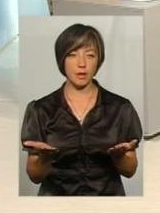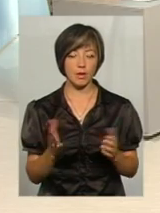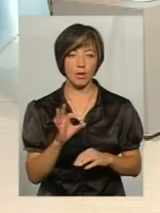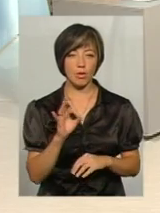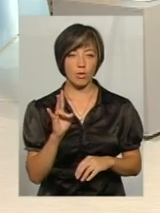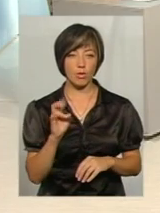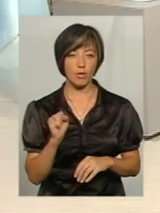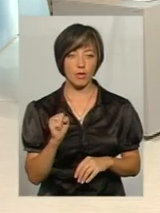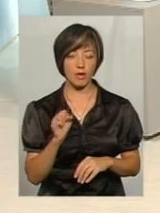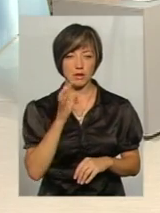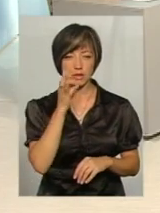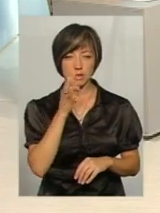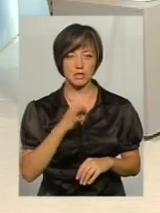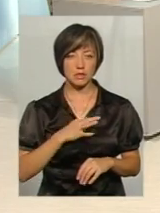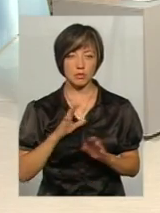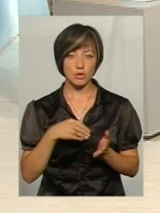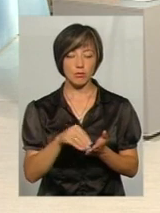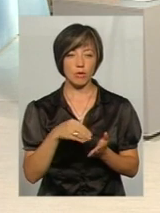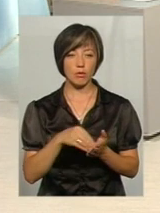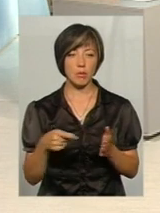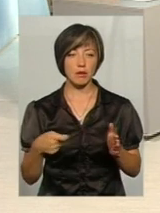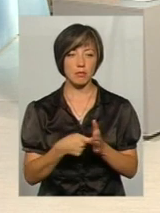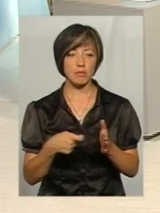сказала, что будет покупать билет.